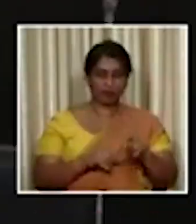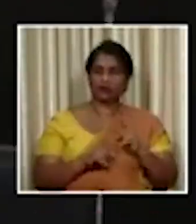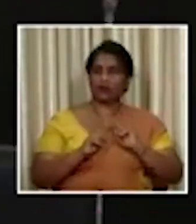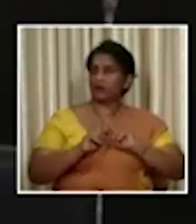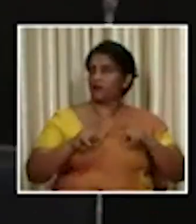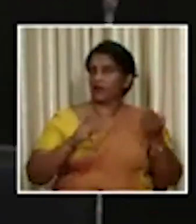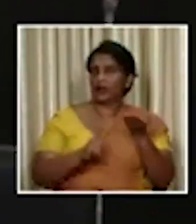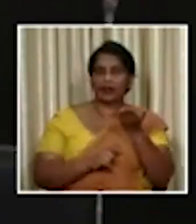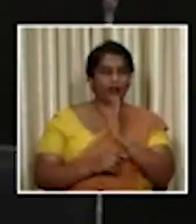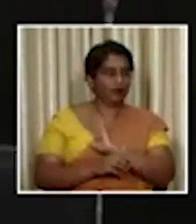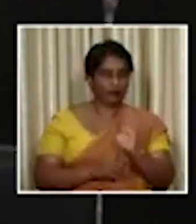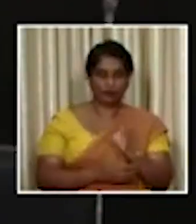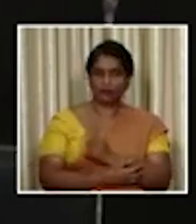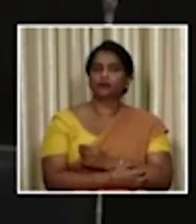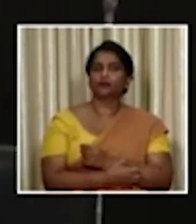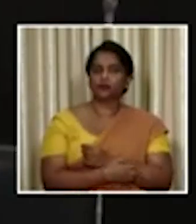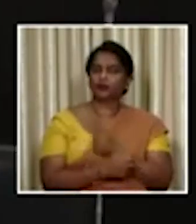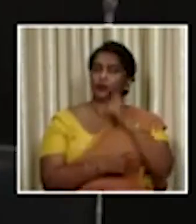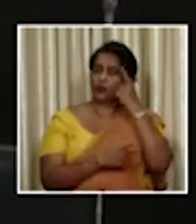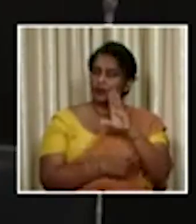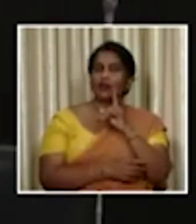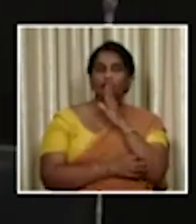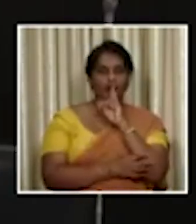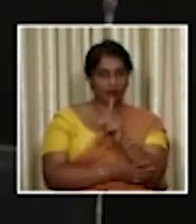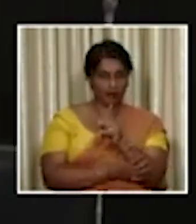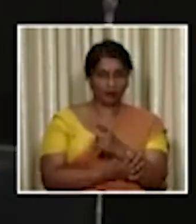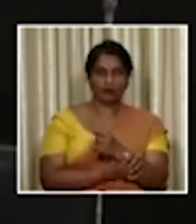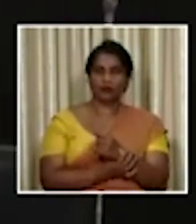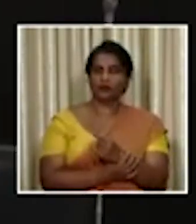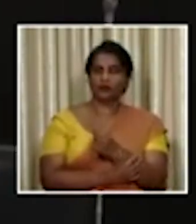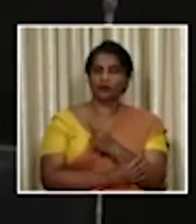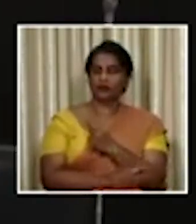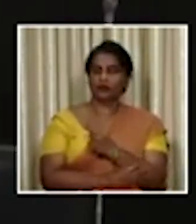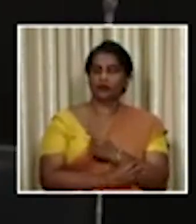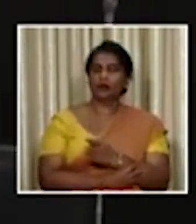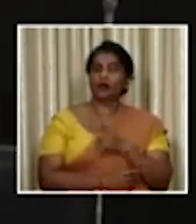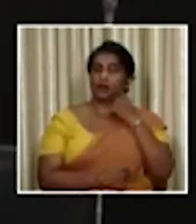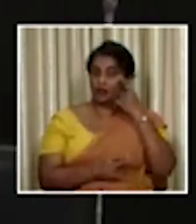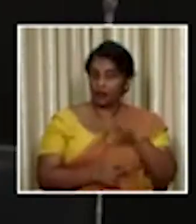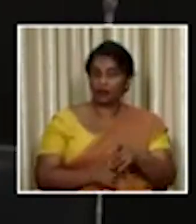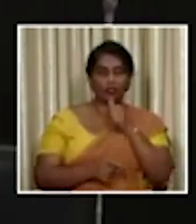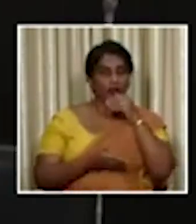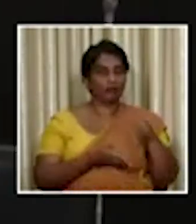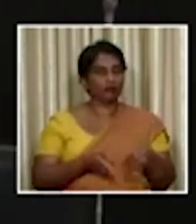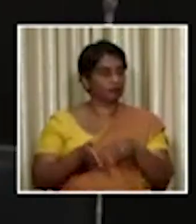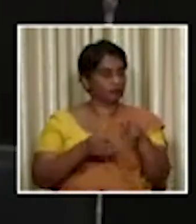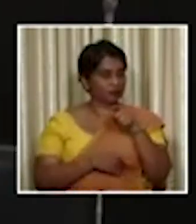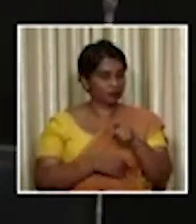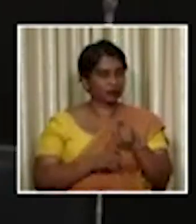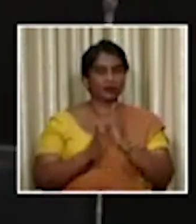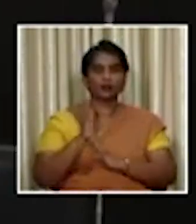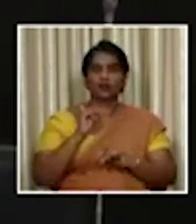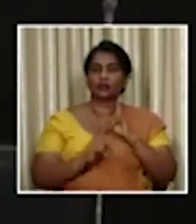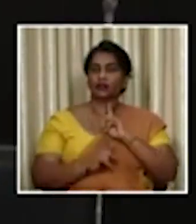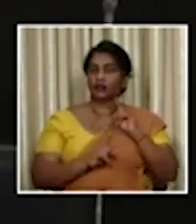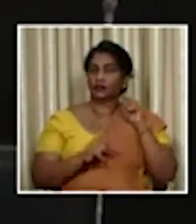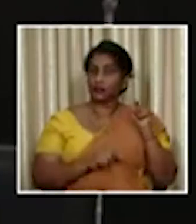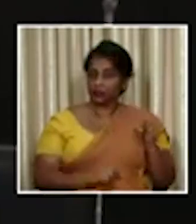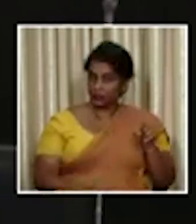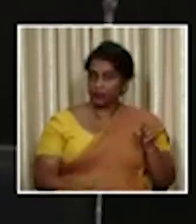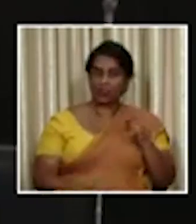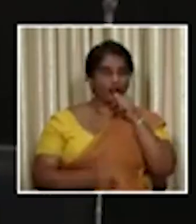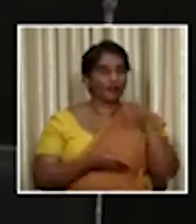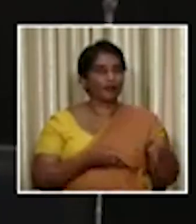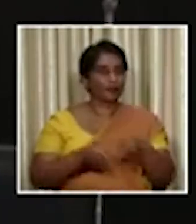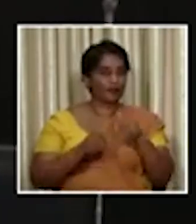விவசாய நிலங்களை அழிக்கும் வனவிலங்குகள் என்ன வேண்டுமானாலும் செய்ய முடியும் என விவசாய கால்நடைப நீர்பாசனம் மற்றும் அமைச்சர் கேடி